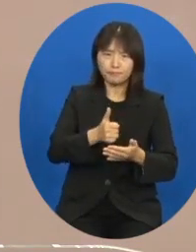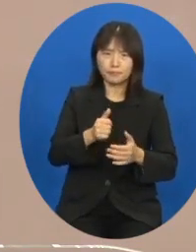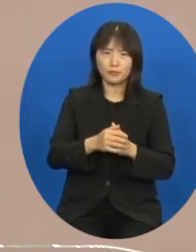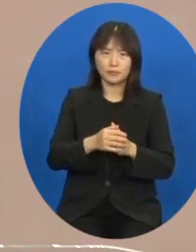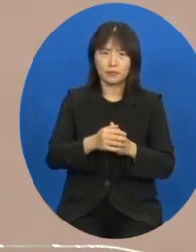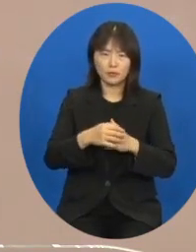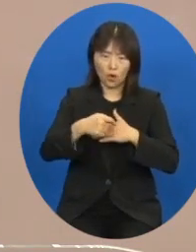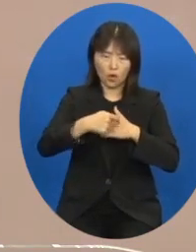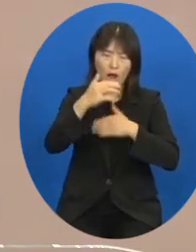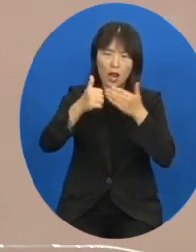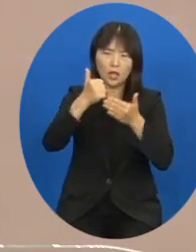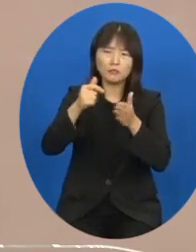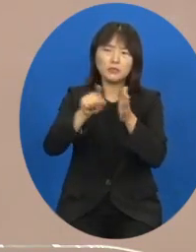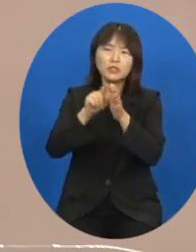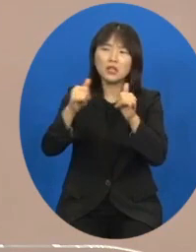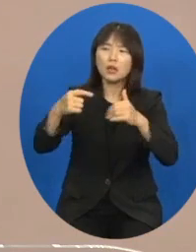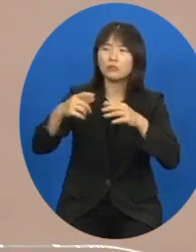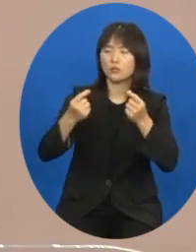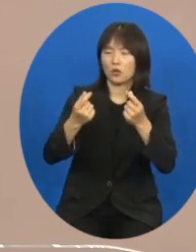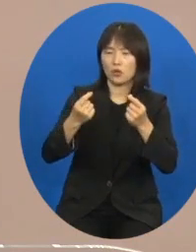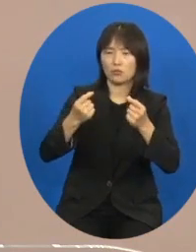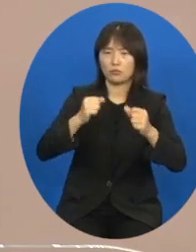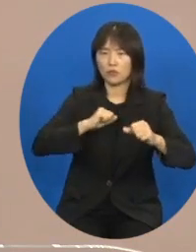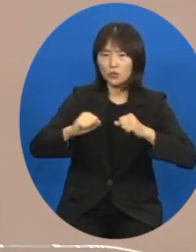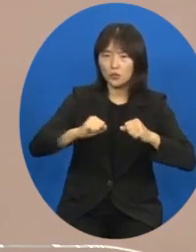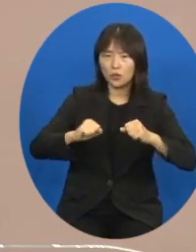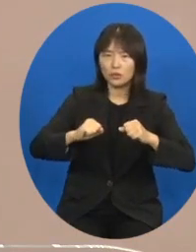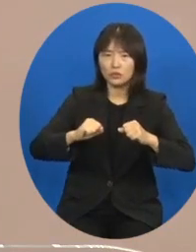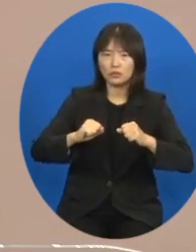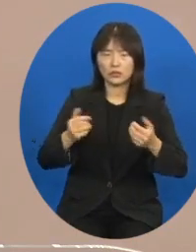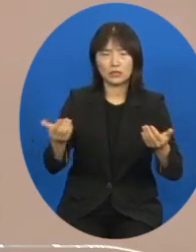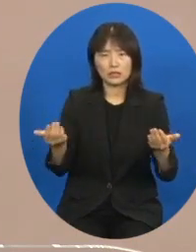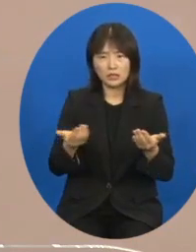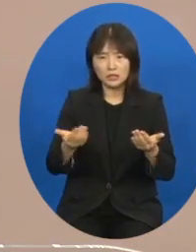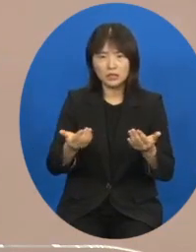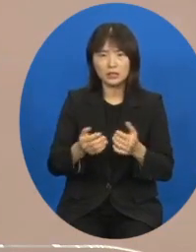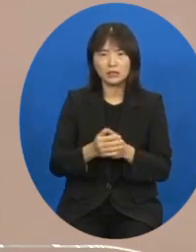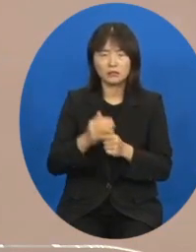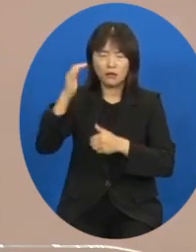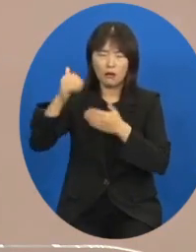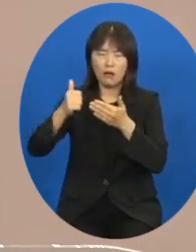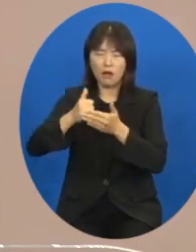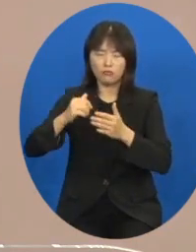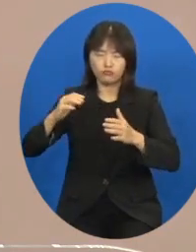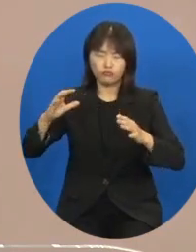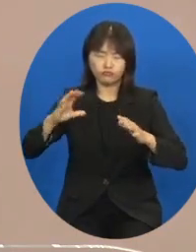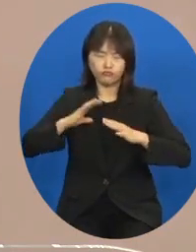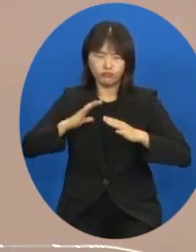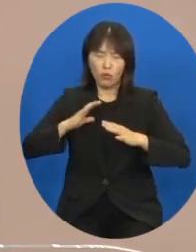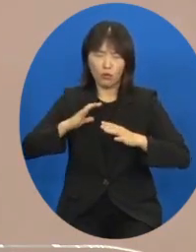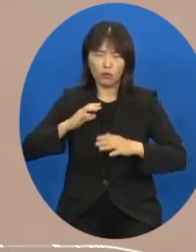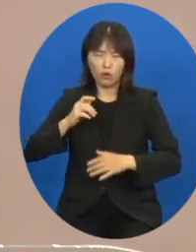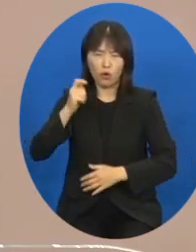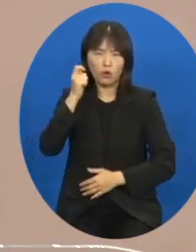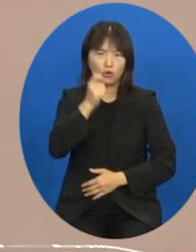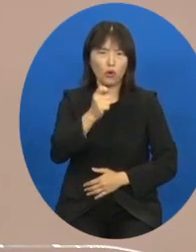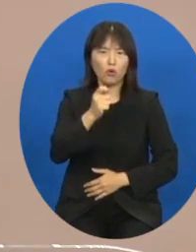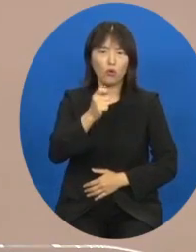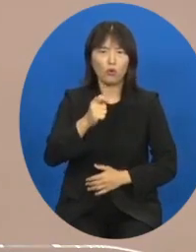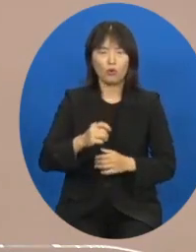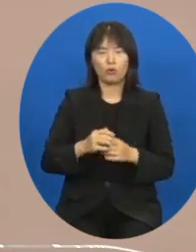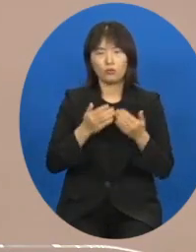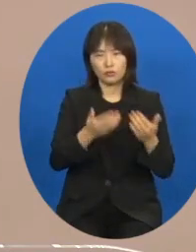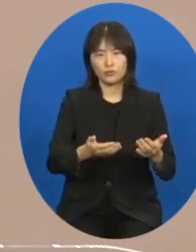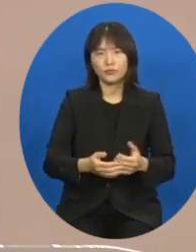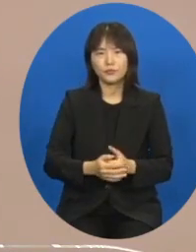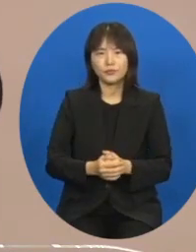믿는 사람인 것처럼 이렇게 되어지는 일에 대하여 하나님이 무섭게 경고하신 거예요.